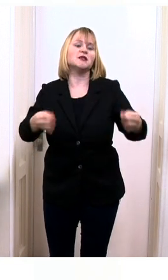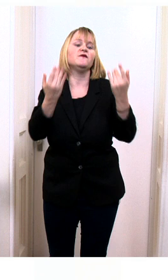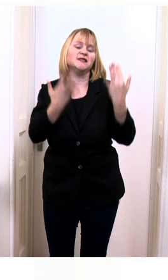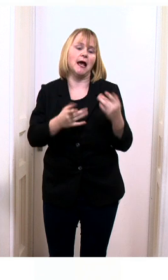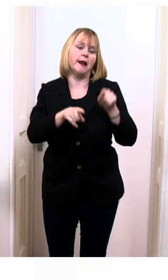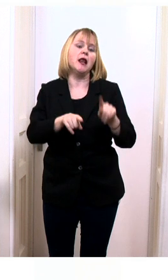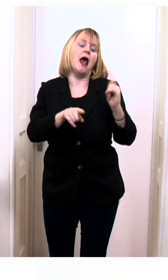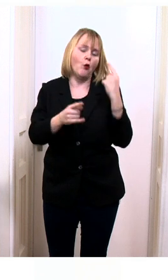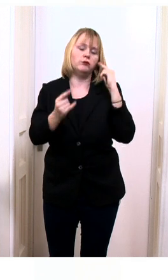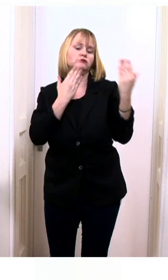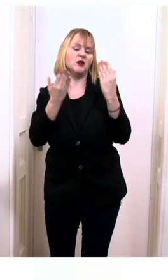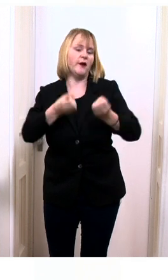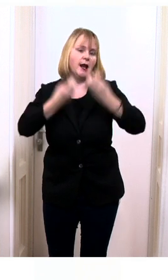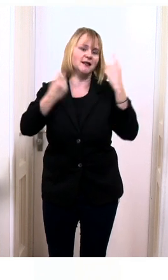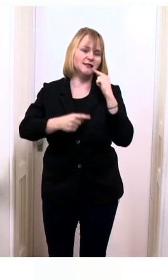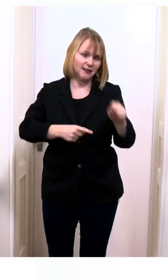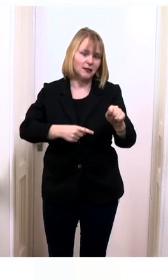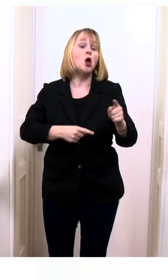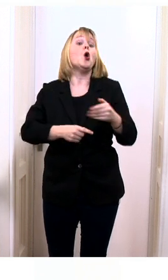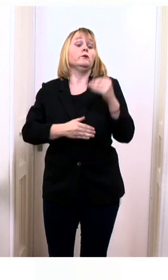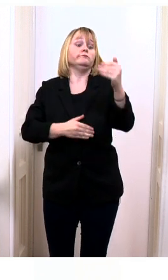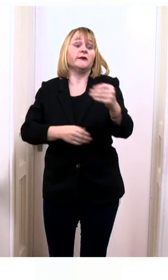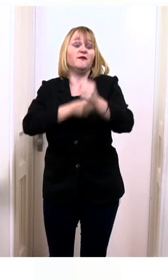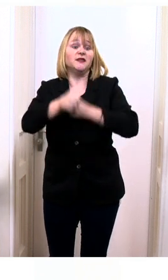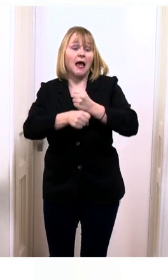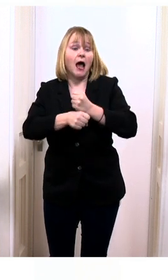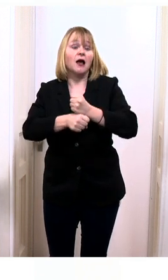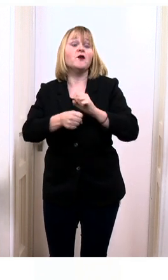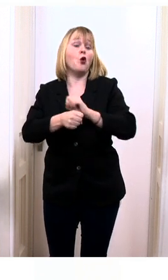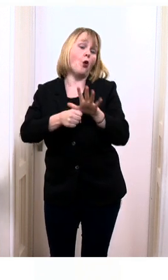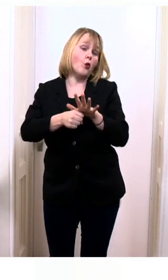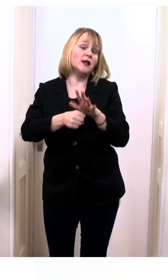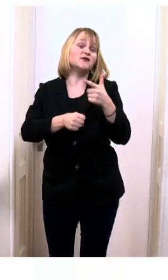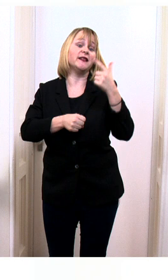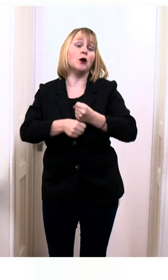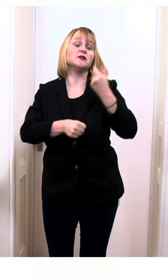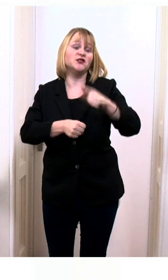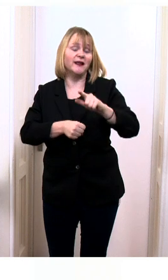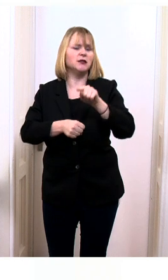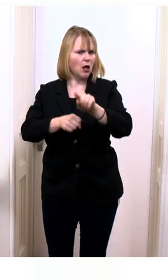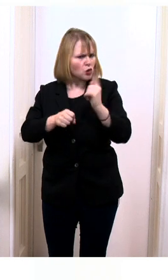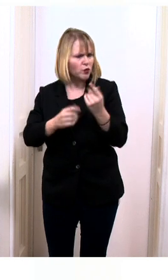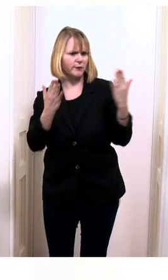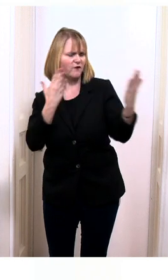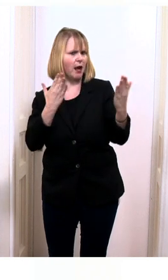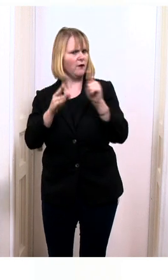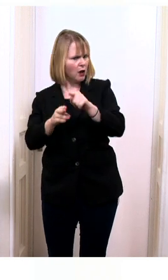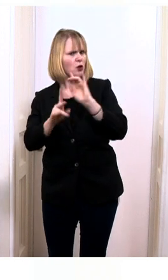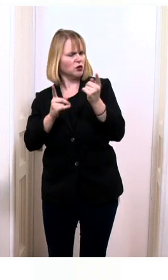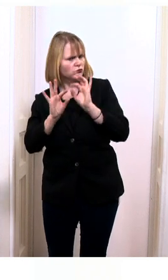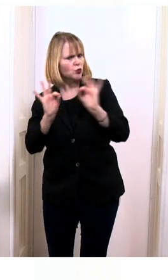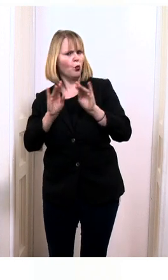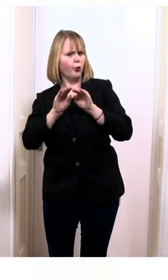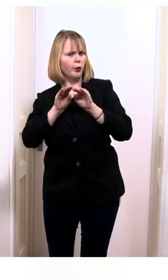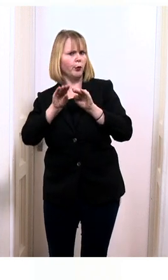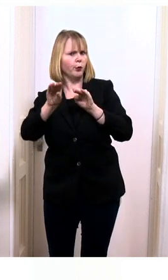Jahr 2020, im Corona-Jahr 2020, immer noch auf einem sehr, sehr guten Niveau